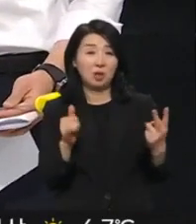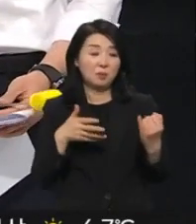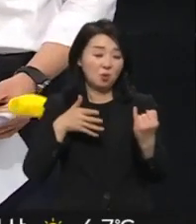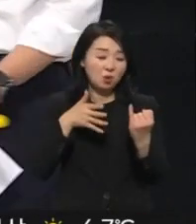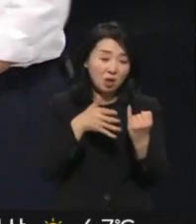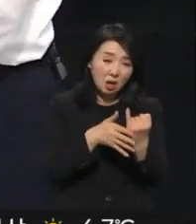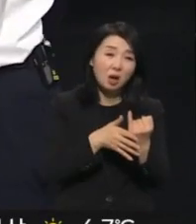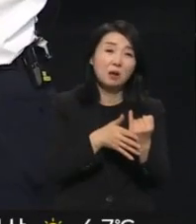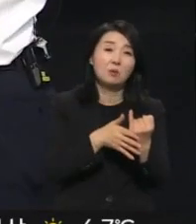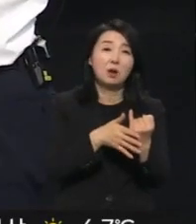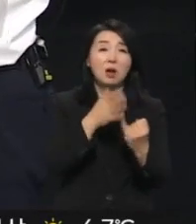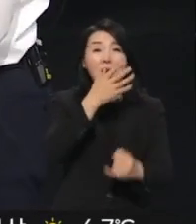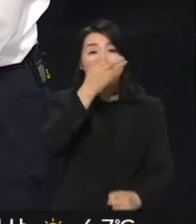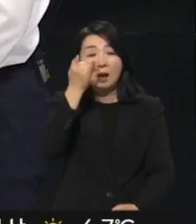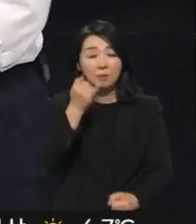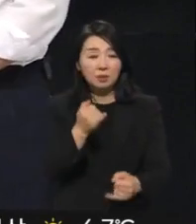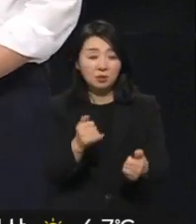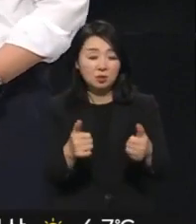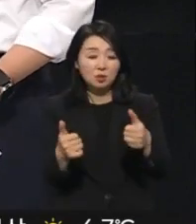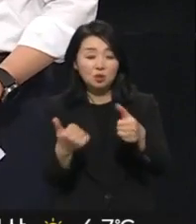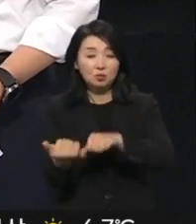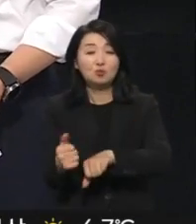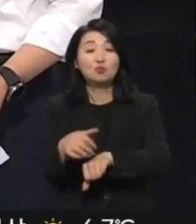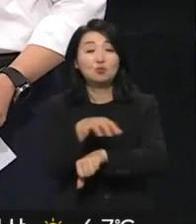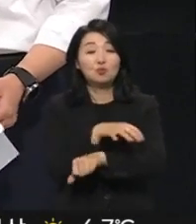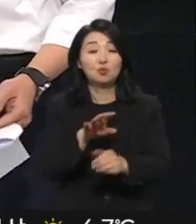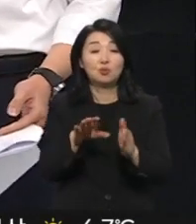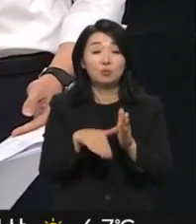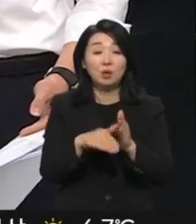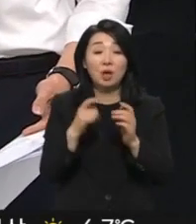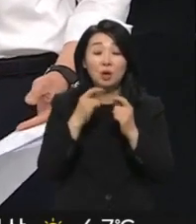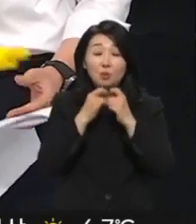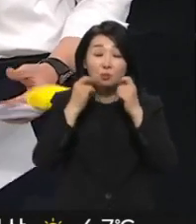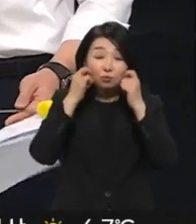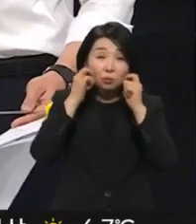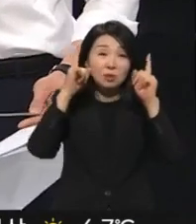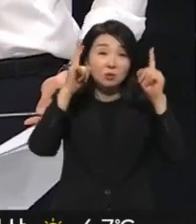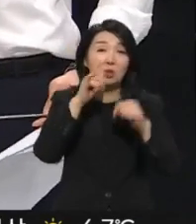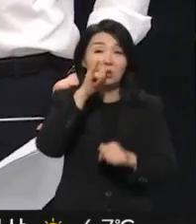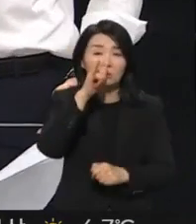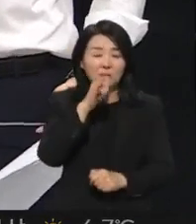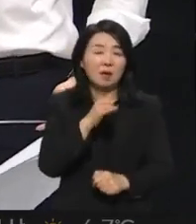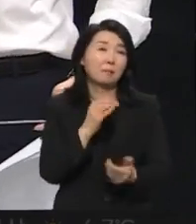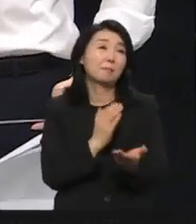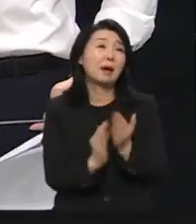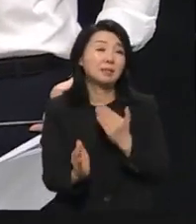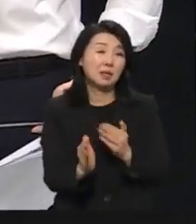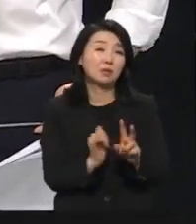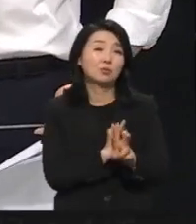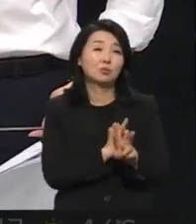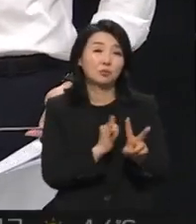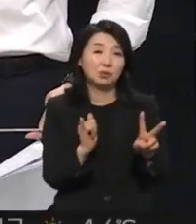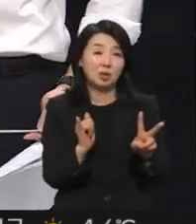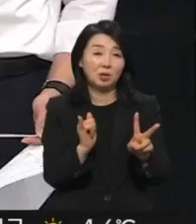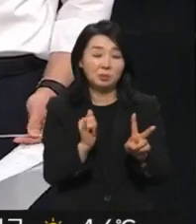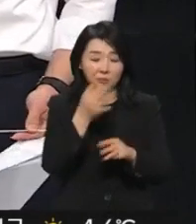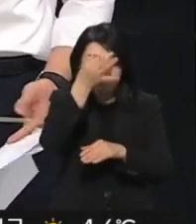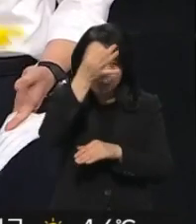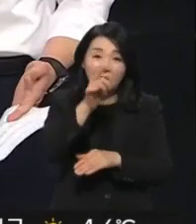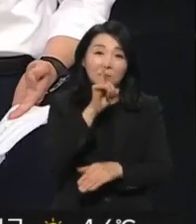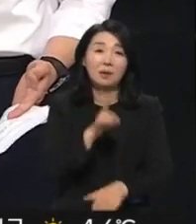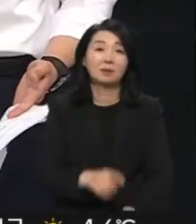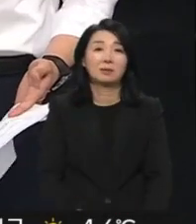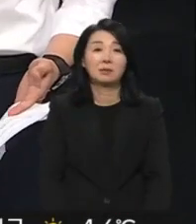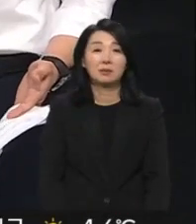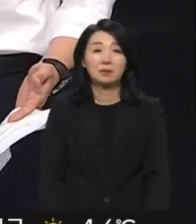할머니의 빈소에서 네, 웃으면서 찍었던 사진이죠. 이 부적절한 처신이라는 비판이 일자 두 사람은 고개를 숙였는데요.